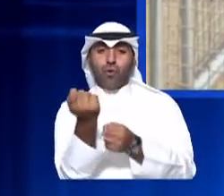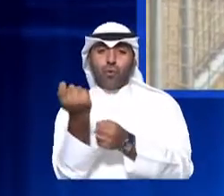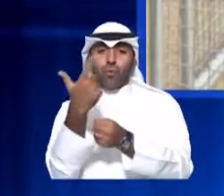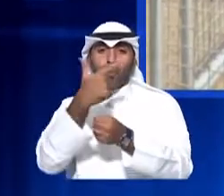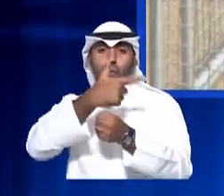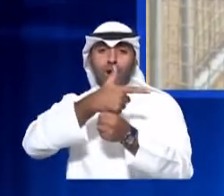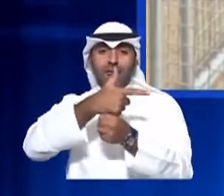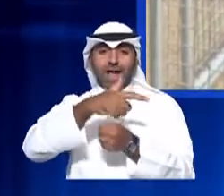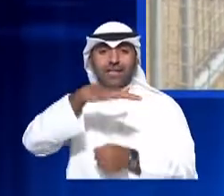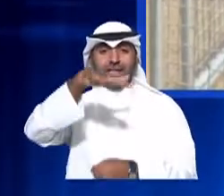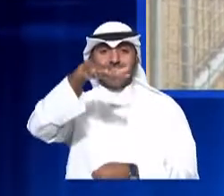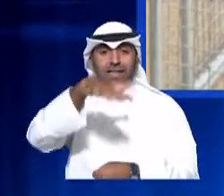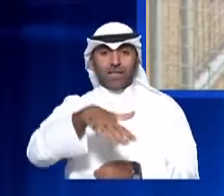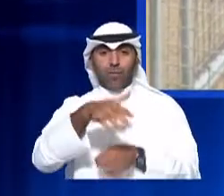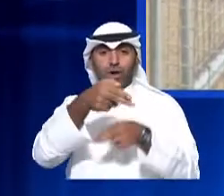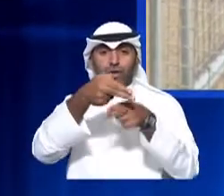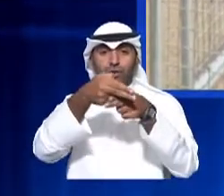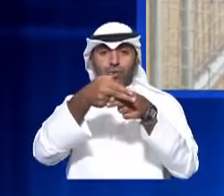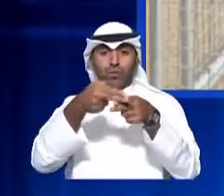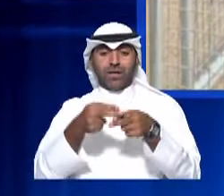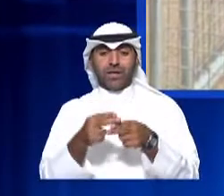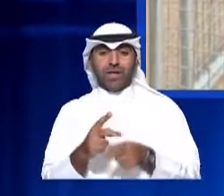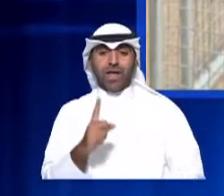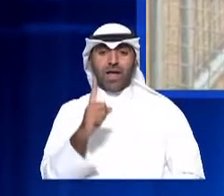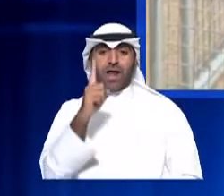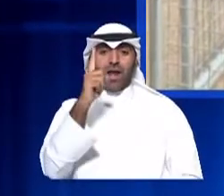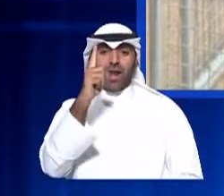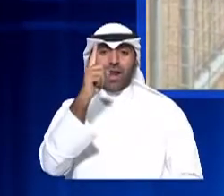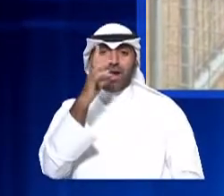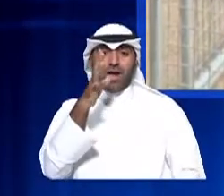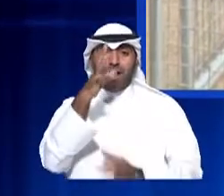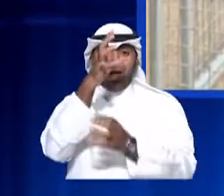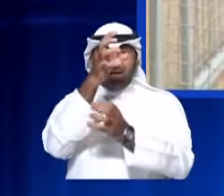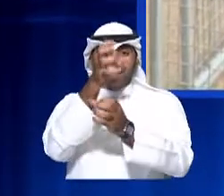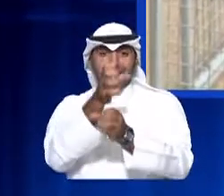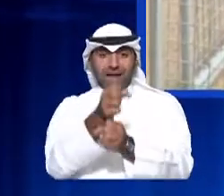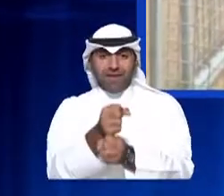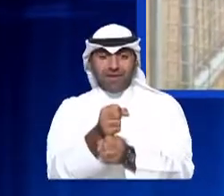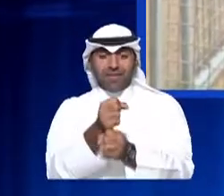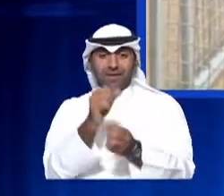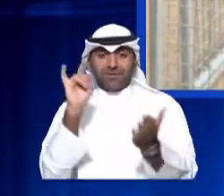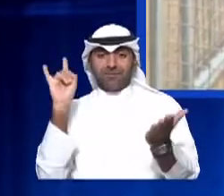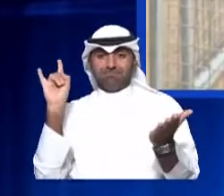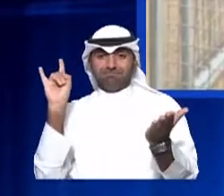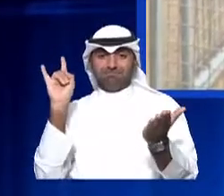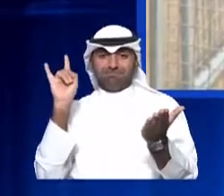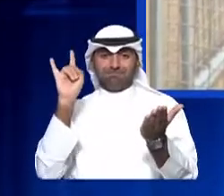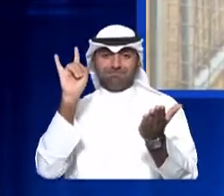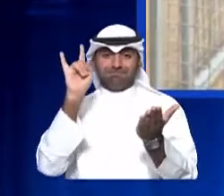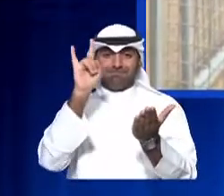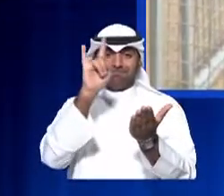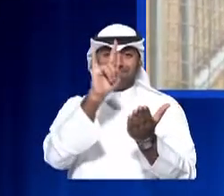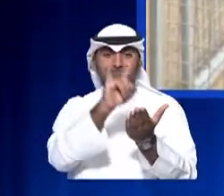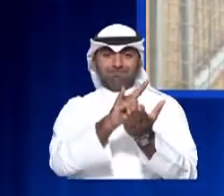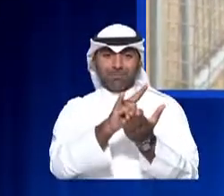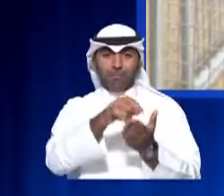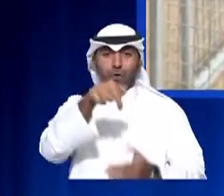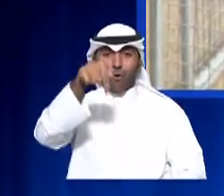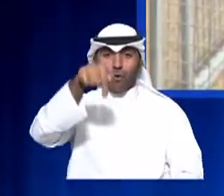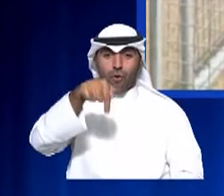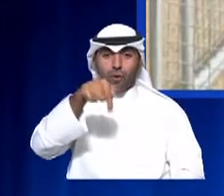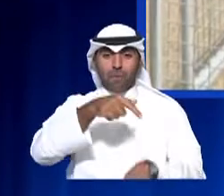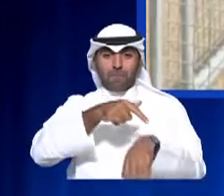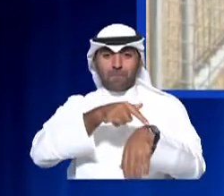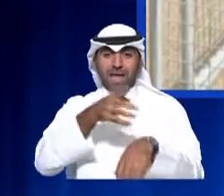البلاد الشيخ نواف الأحمد الجابر الصباح حفظه الله ورعى سمو ولي العهد الشيخ مشعل الأحمد الجابر الصباح حفظه الله